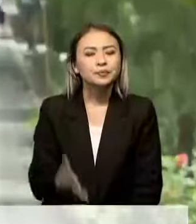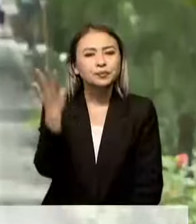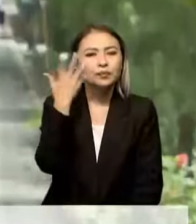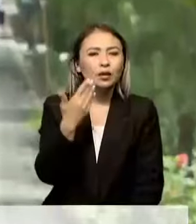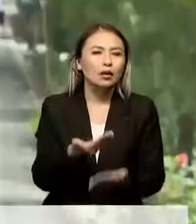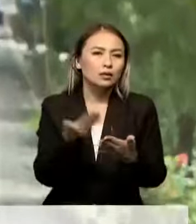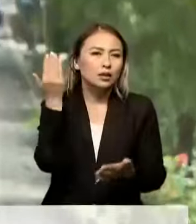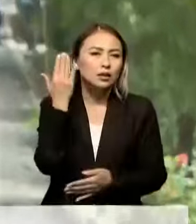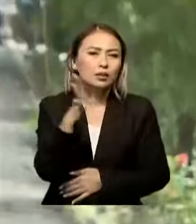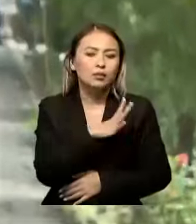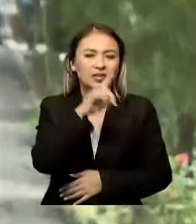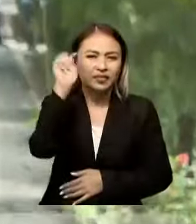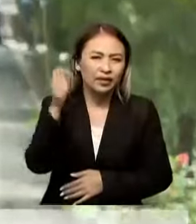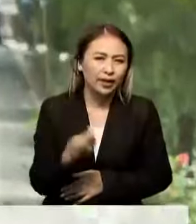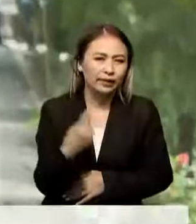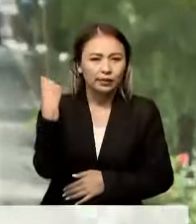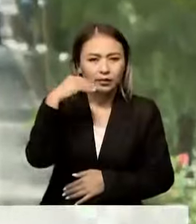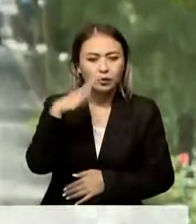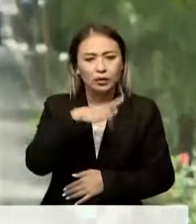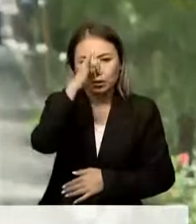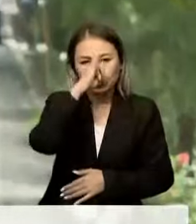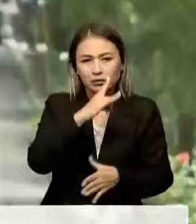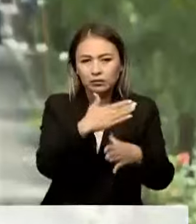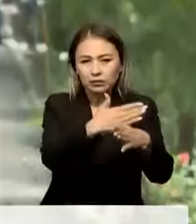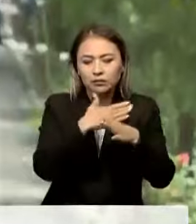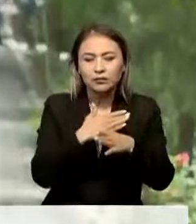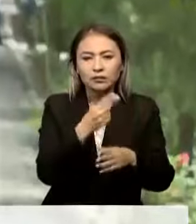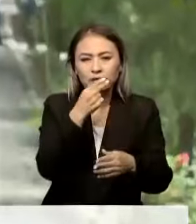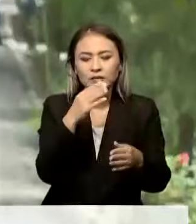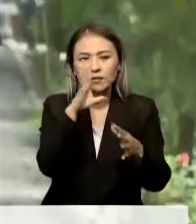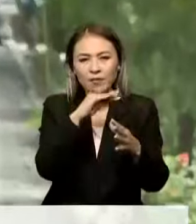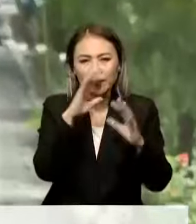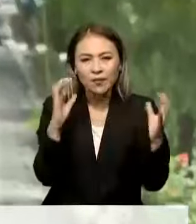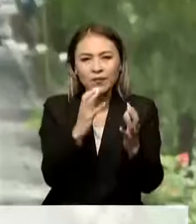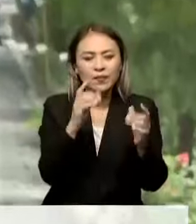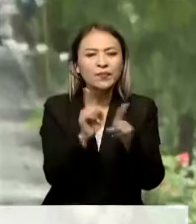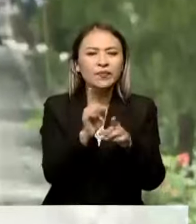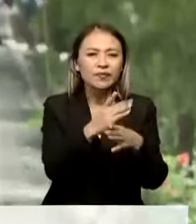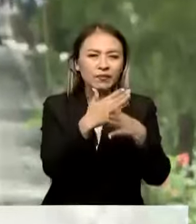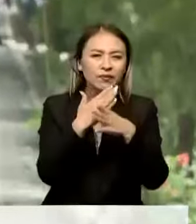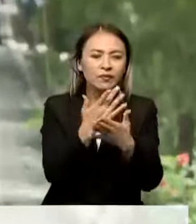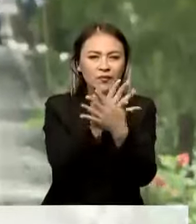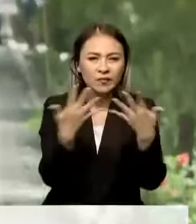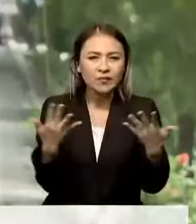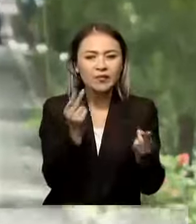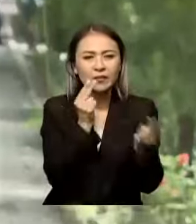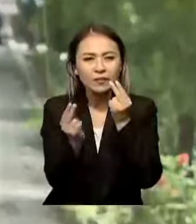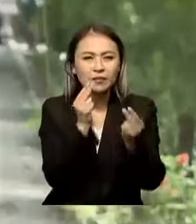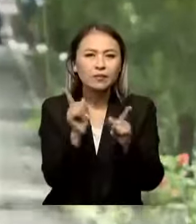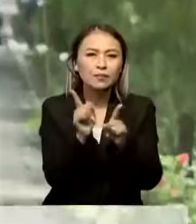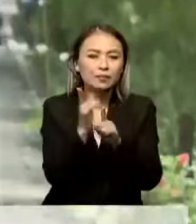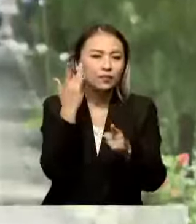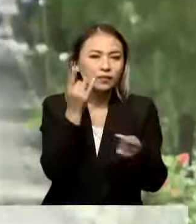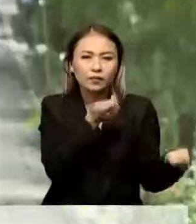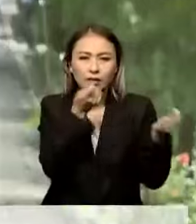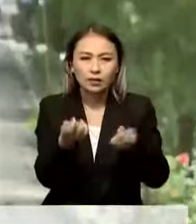Тәжікстанда азаматтық соғыс болған кезде Қазақстанның арқасында ғана азық-түлік қауіпсіздігін сақтай алдық. Гуманитарлық көмек, астық, тамақ өнімдері үздіксіз келіп